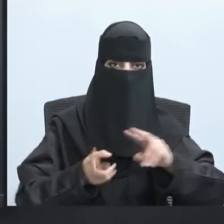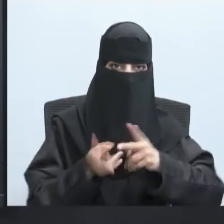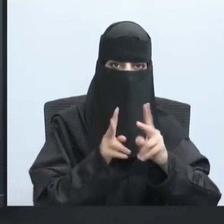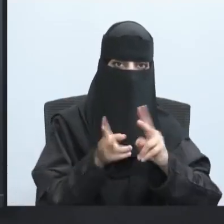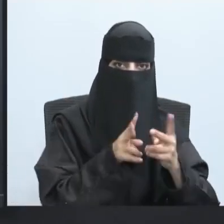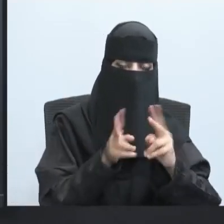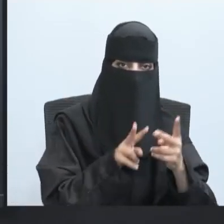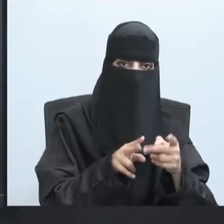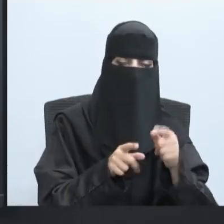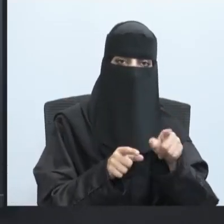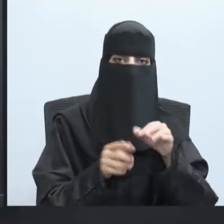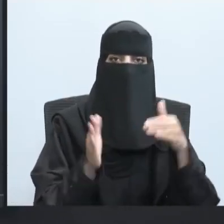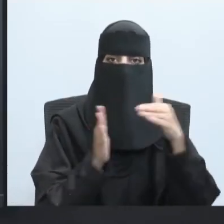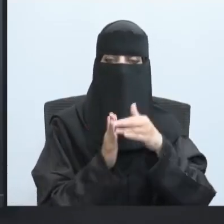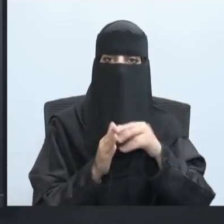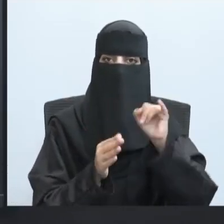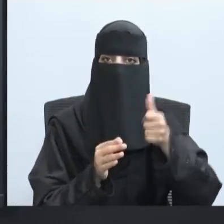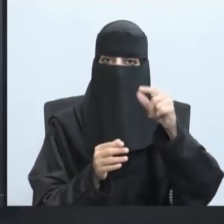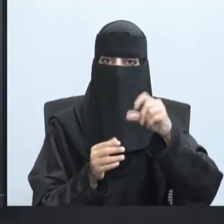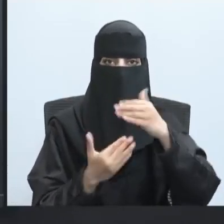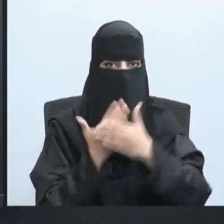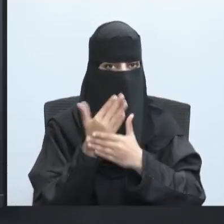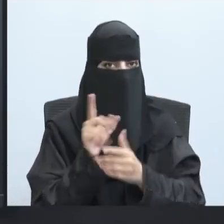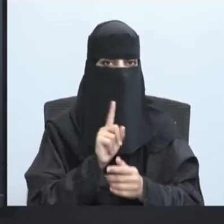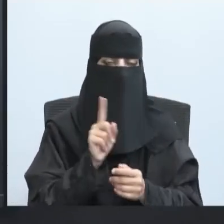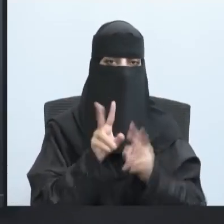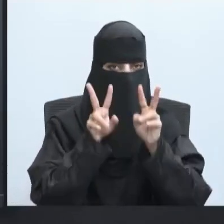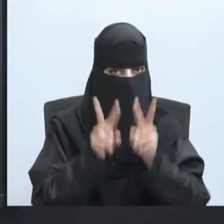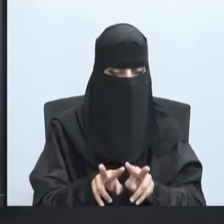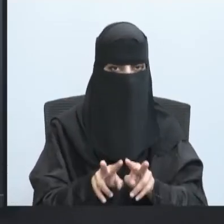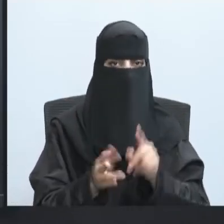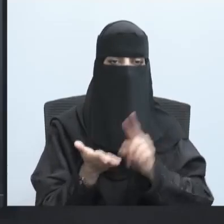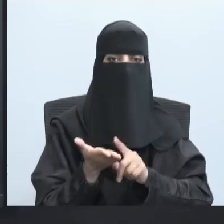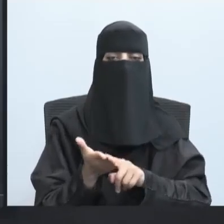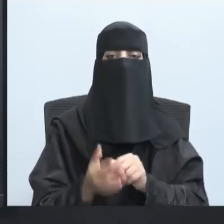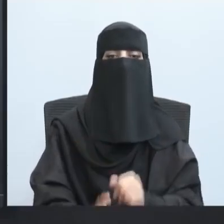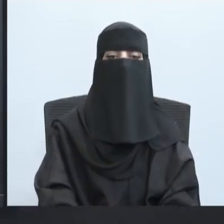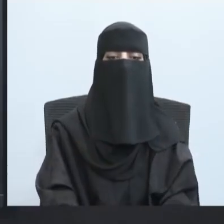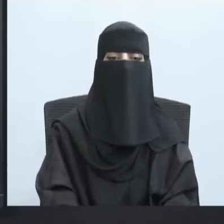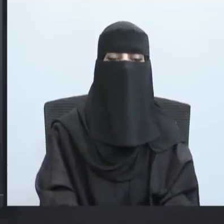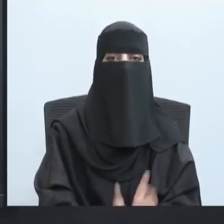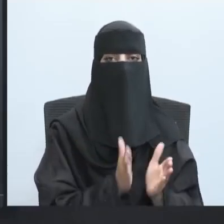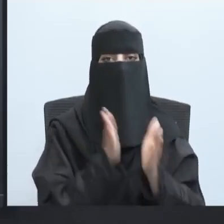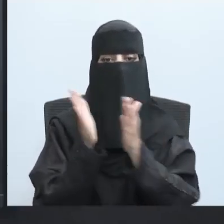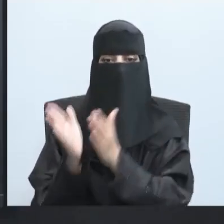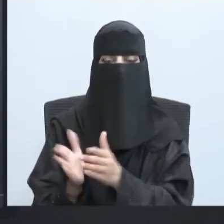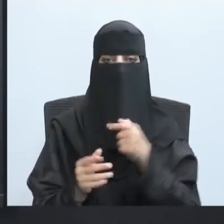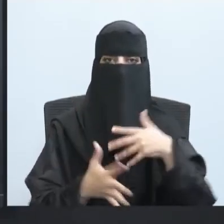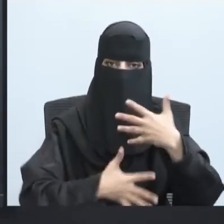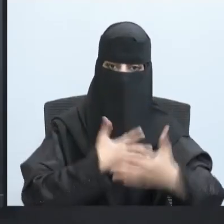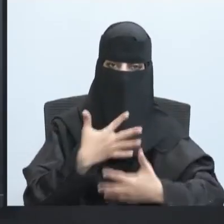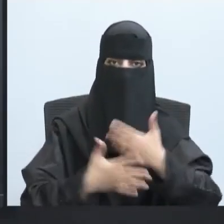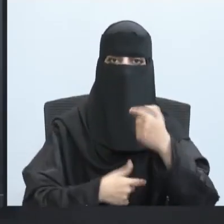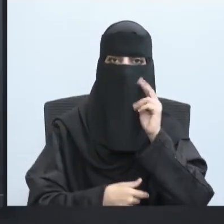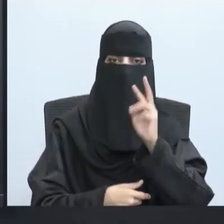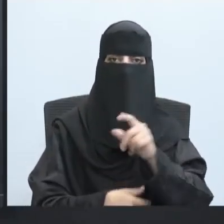هي تغيرات لا تنتج عنها مواد جديده وتبقى الماده على حالتها الاصليه ننطلق بعد ذلك ونحاول